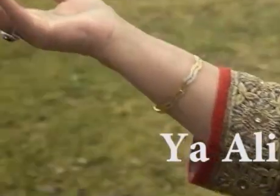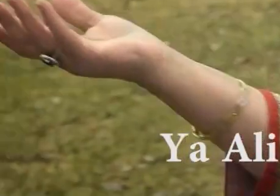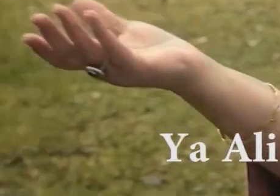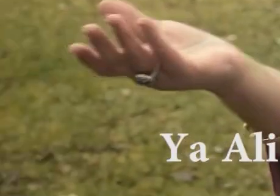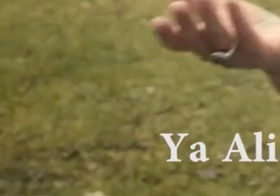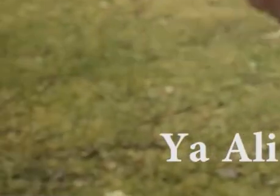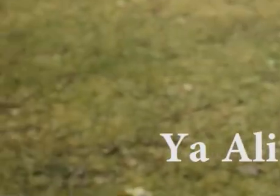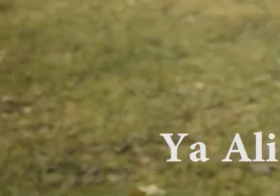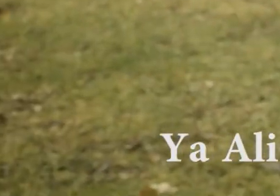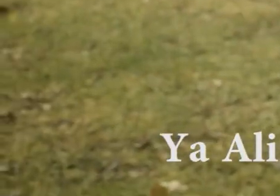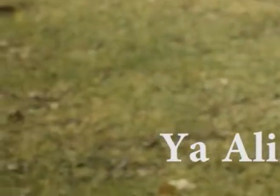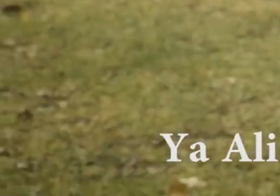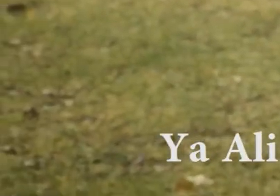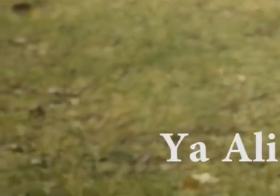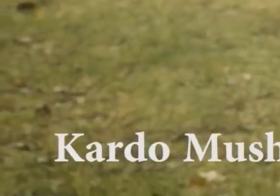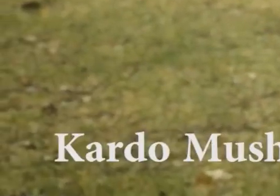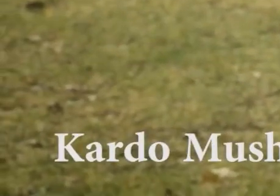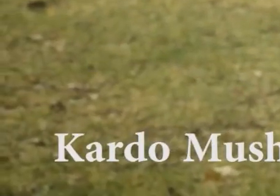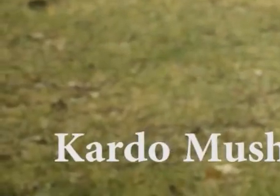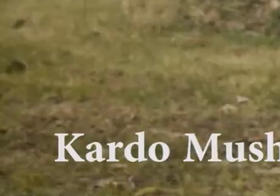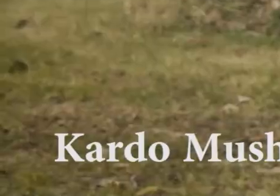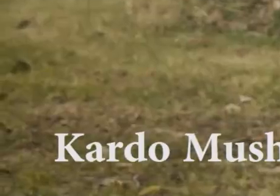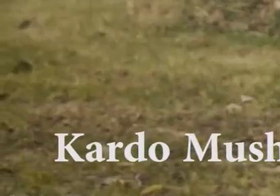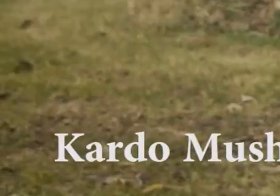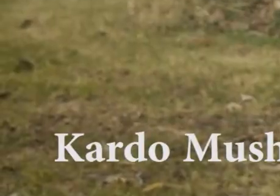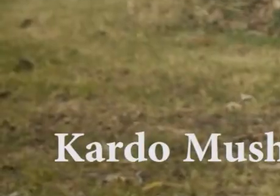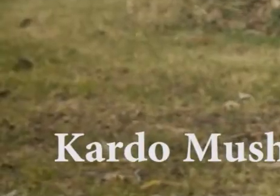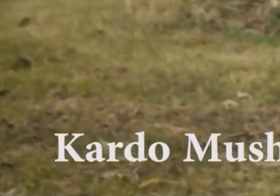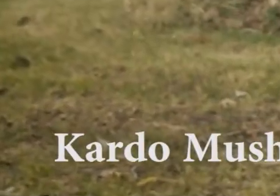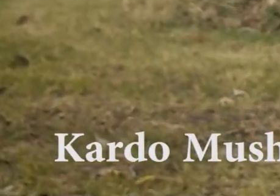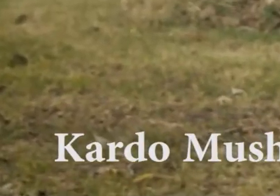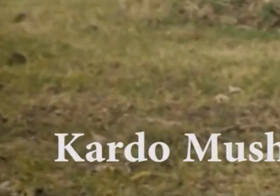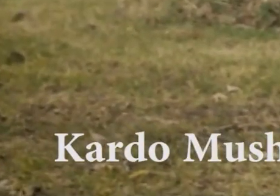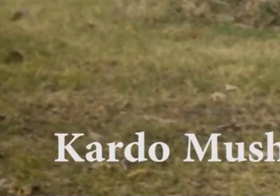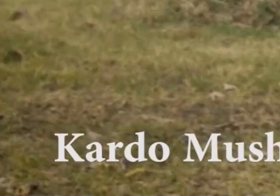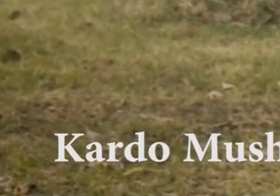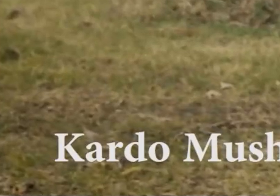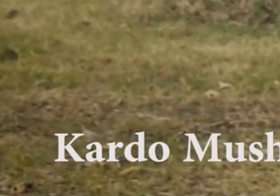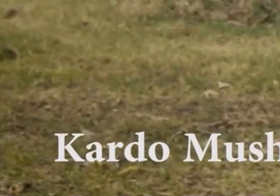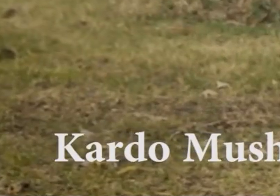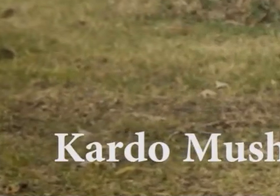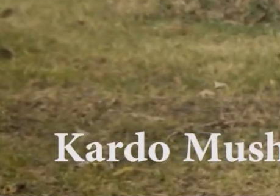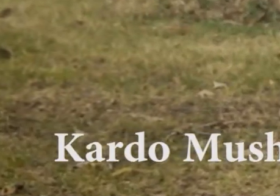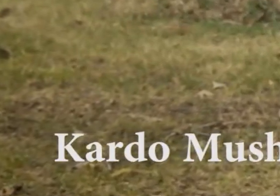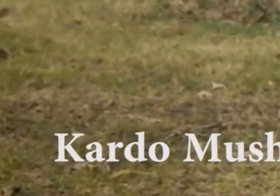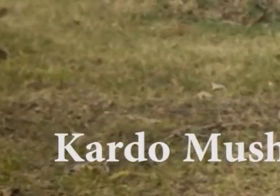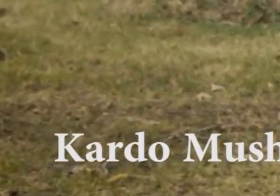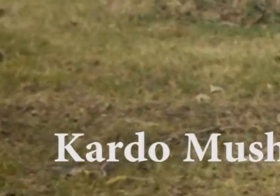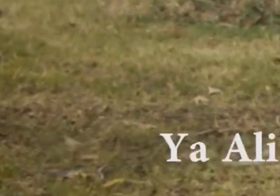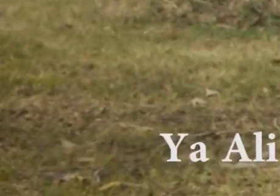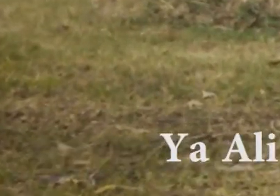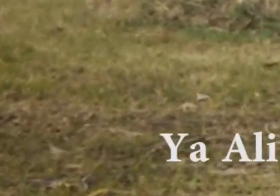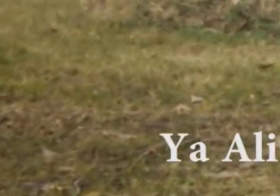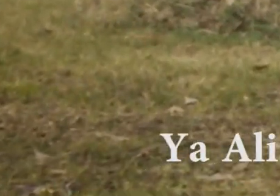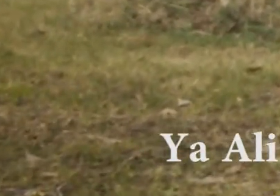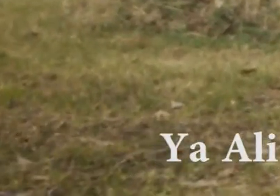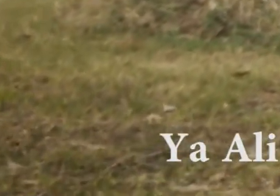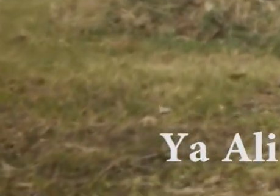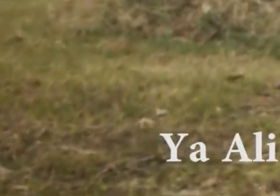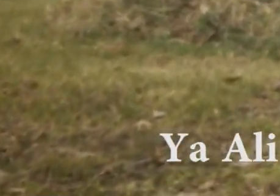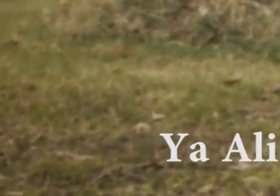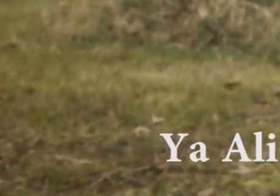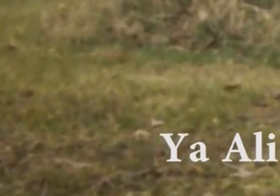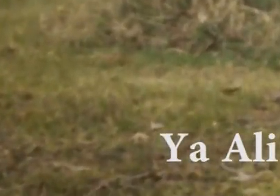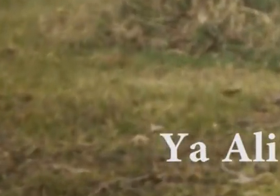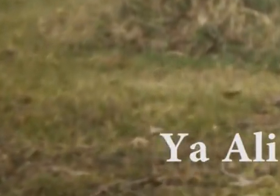Ya Ali, कर दो मुश्किल कुशाई मेरी. Ya Ali,